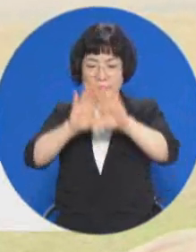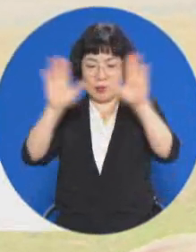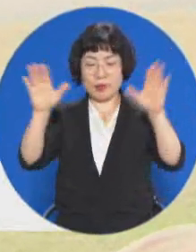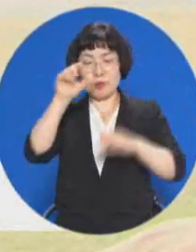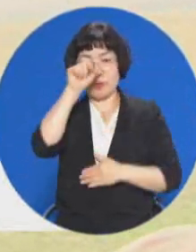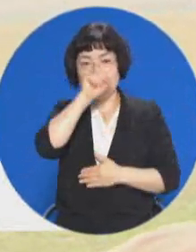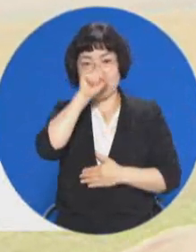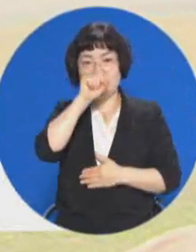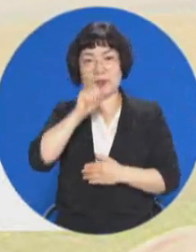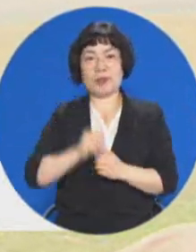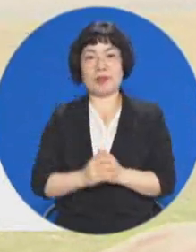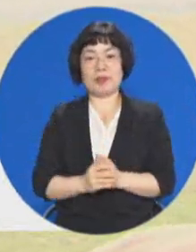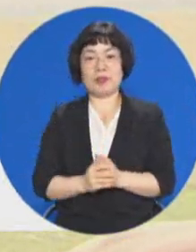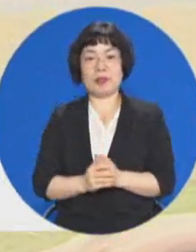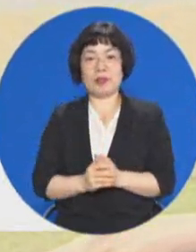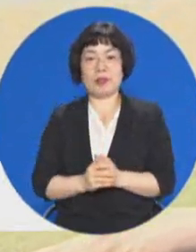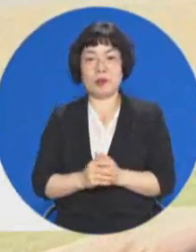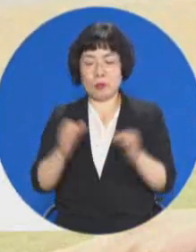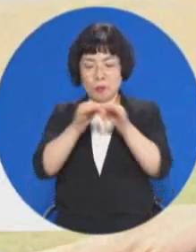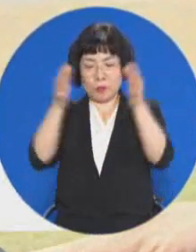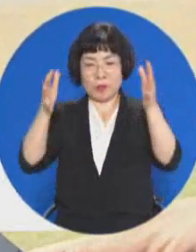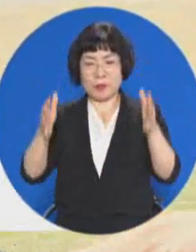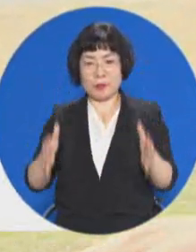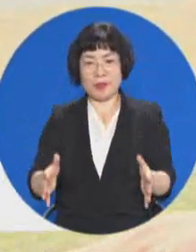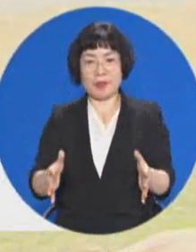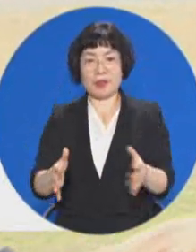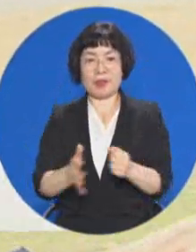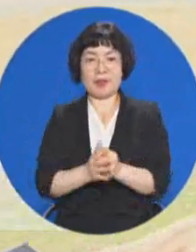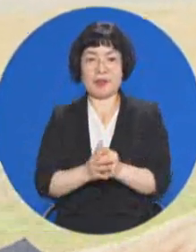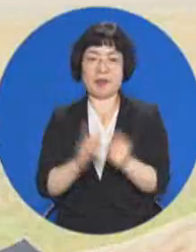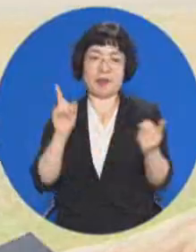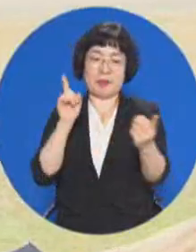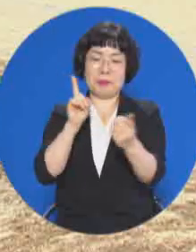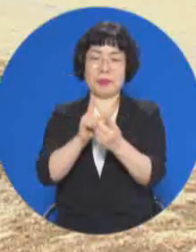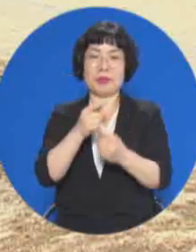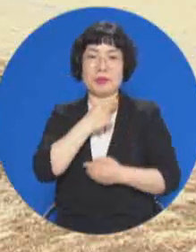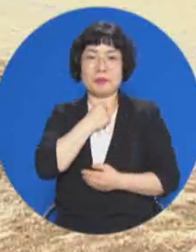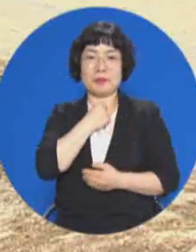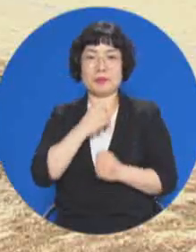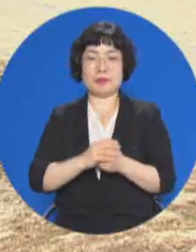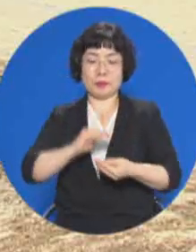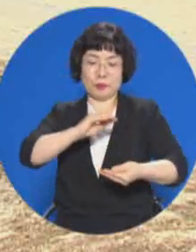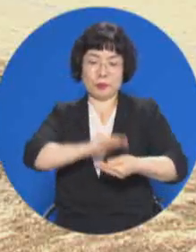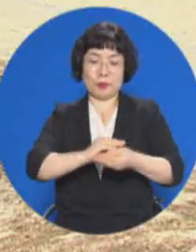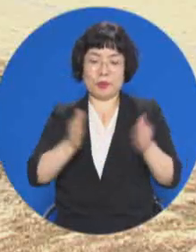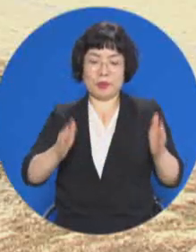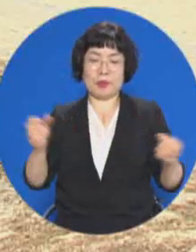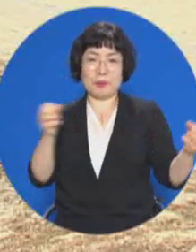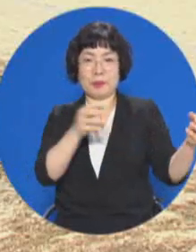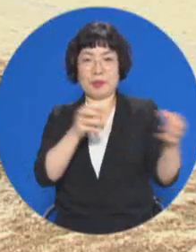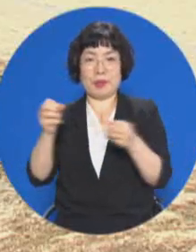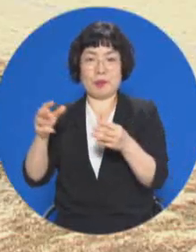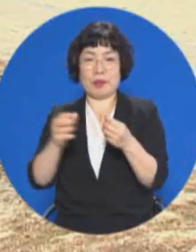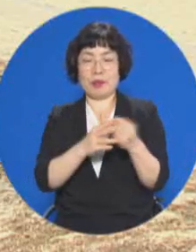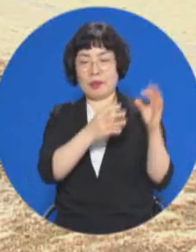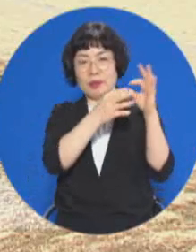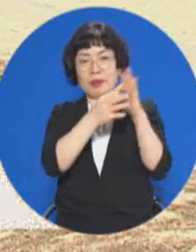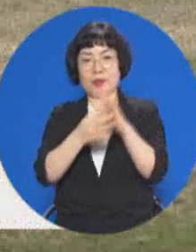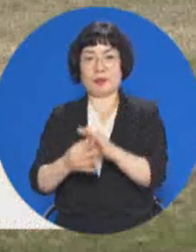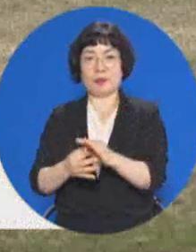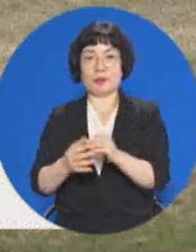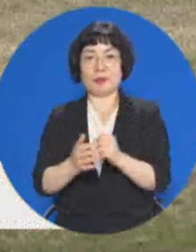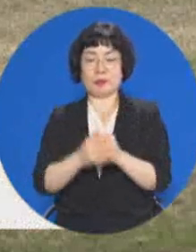너무 좋아서 간만에 만나자 해서. 도시락을 사이에 두고 이야기꽃을 피우는